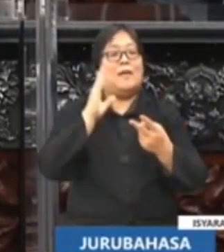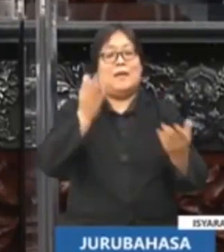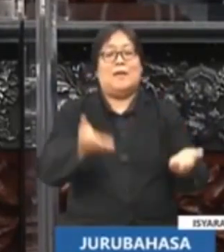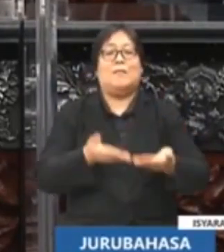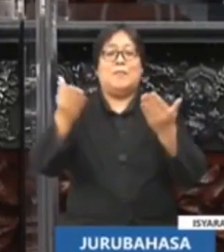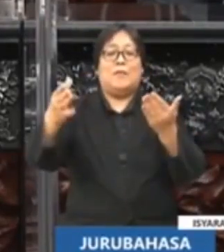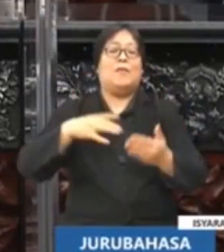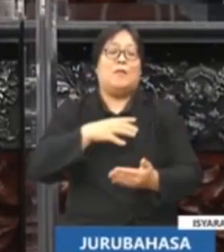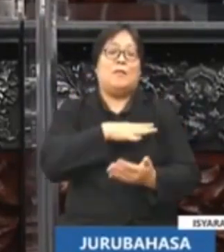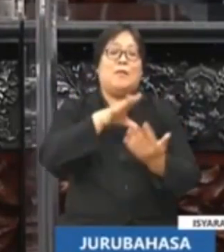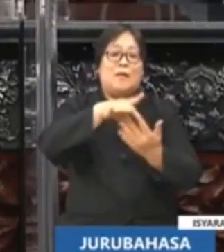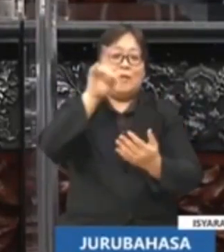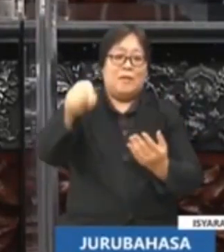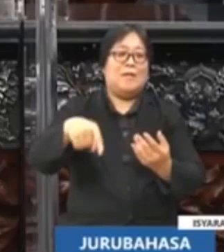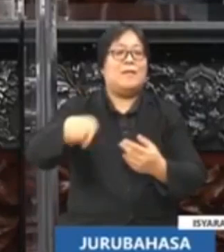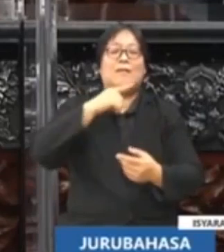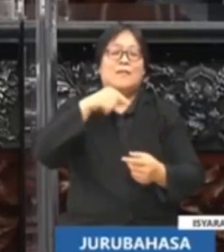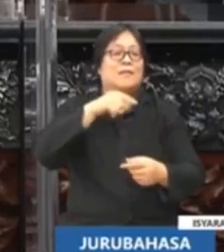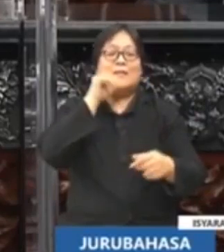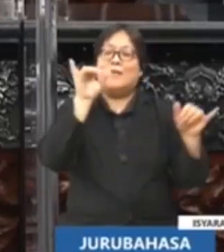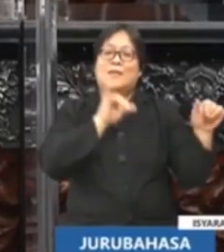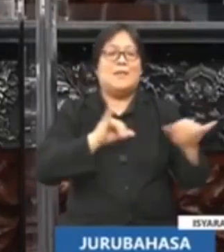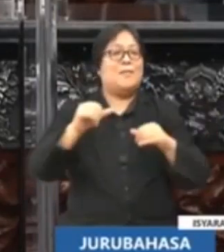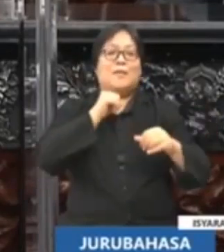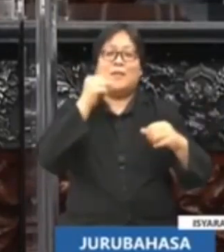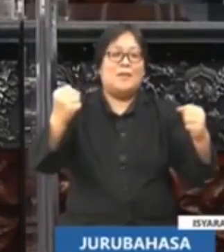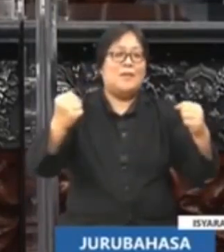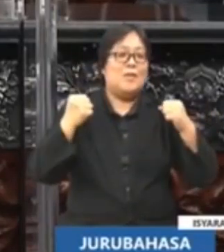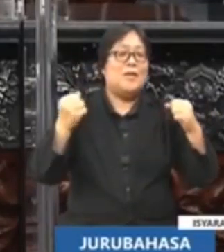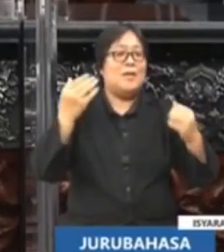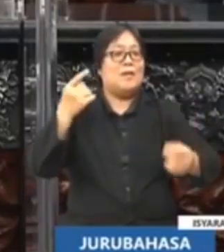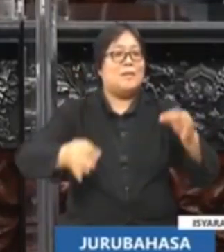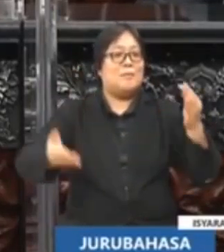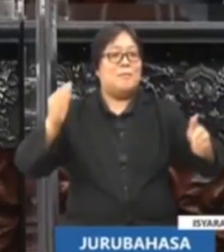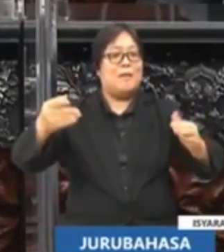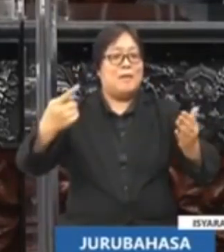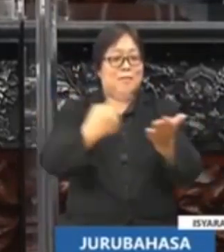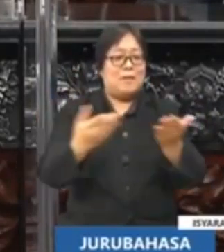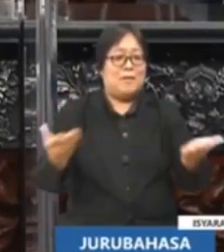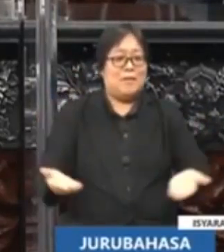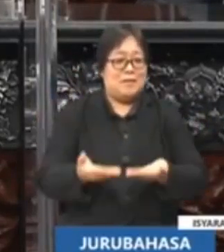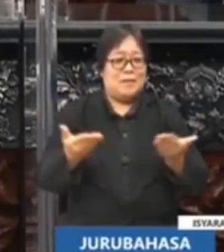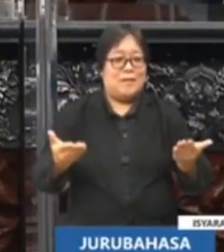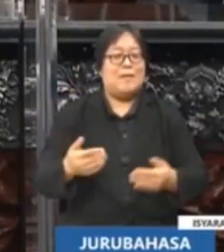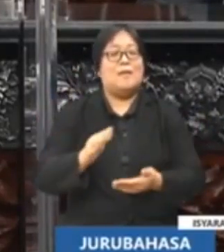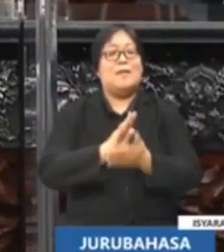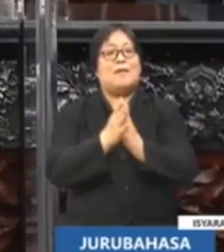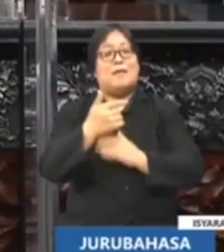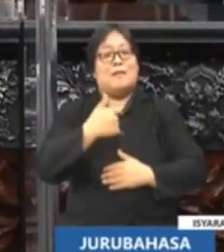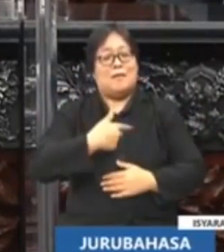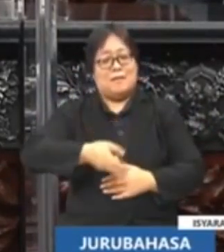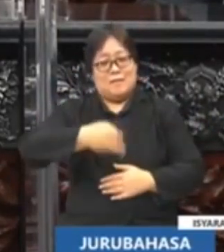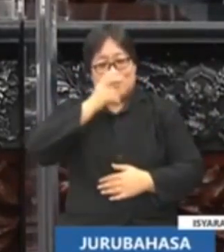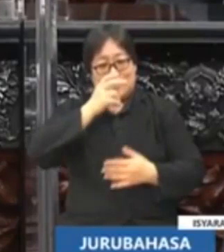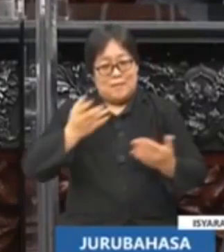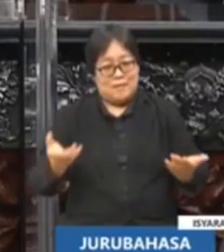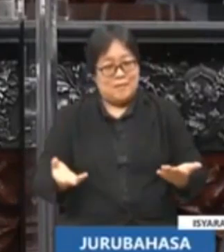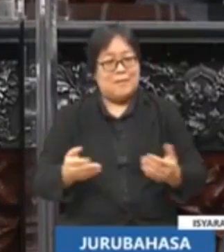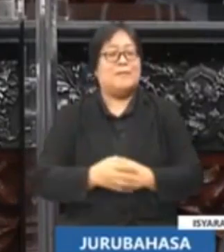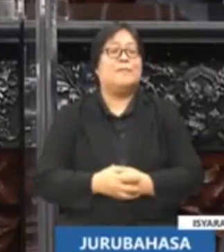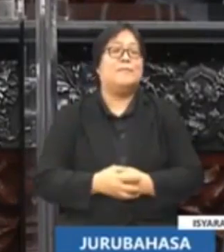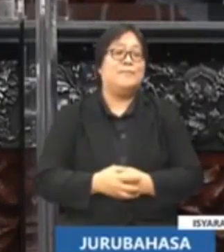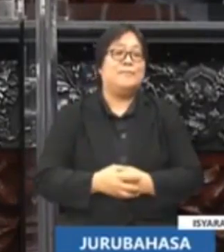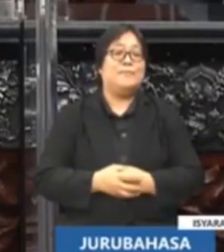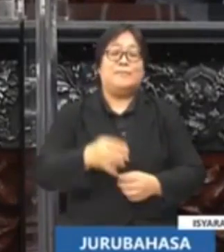sejak komedi yang tidak akan Samuel kekuatannya jika dibahas kan disini jadi saya ingin tegaskan